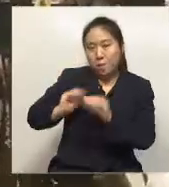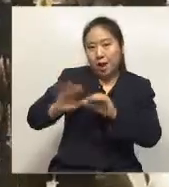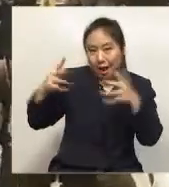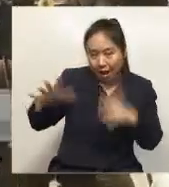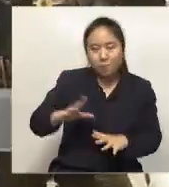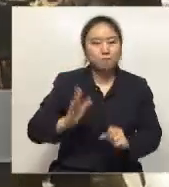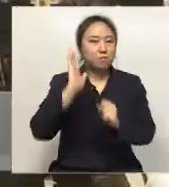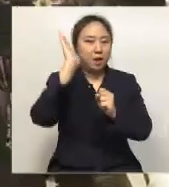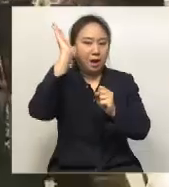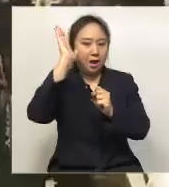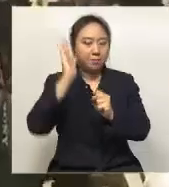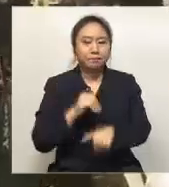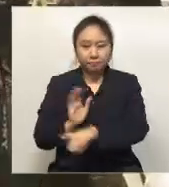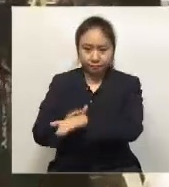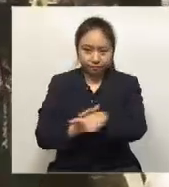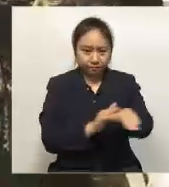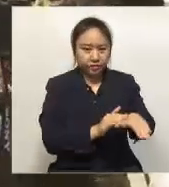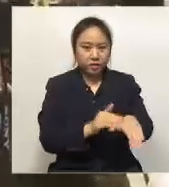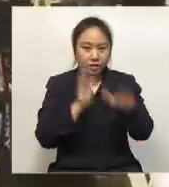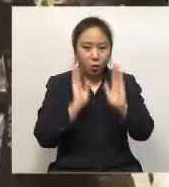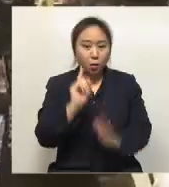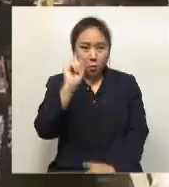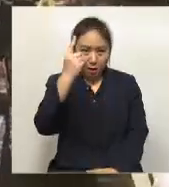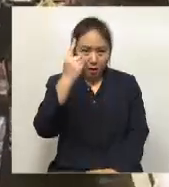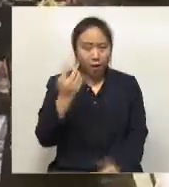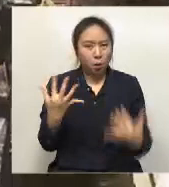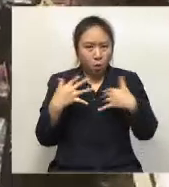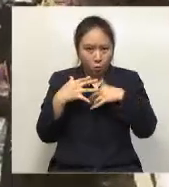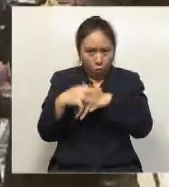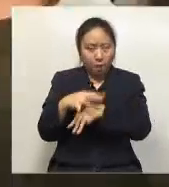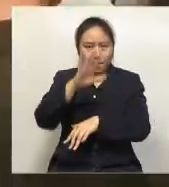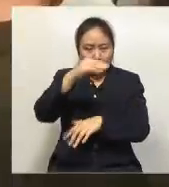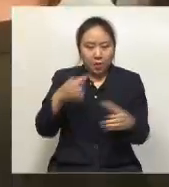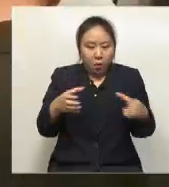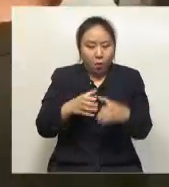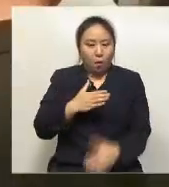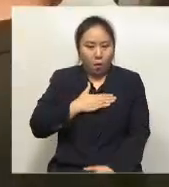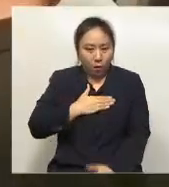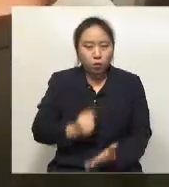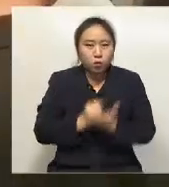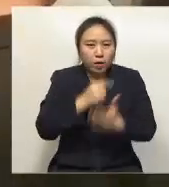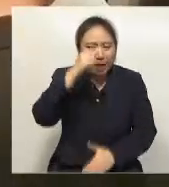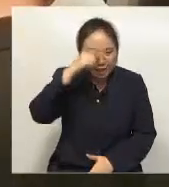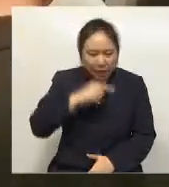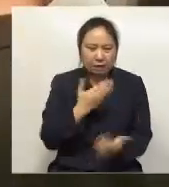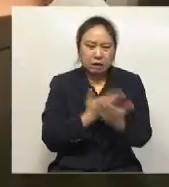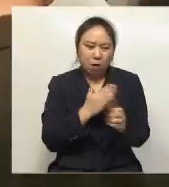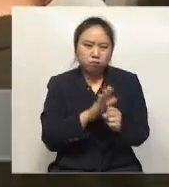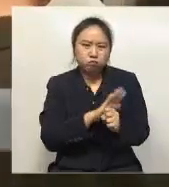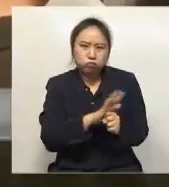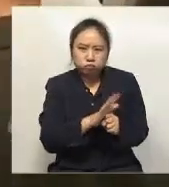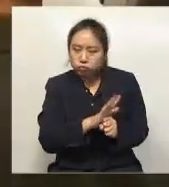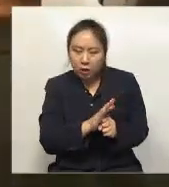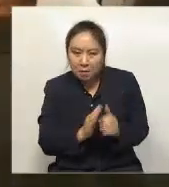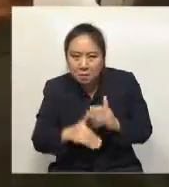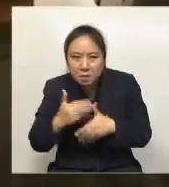ะนายธนาธรเนี่ยเชิญชวนคนรุ่นใหม่ร่วมกล้าฝันมาร่วมอุดมการณ์ของพรรคทำให้ไทยหลุดพ้นจากกับดักประเทศที่มีร